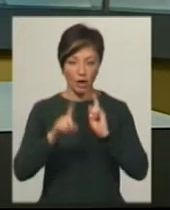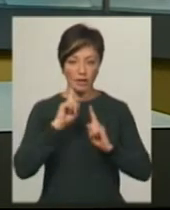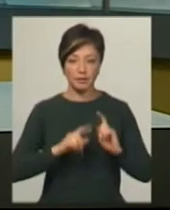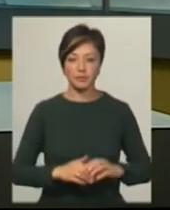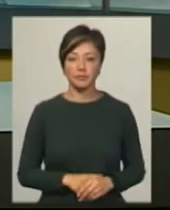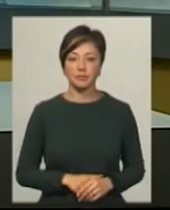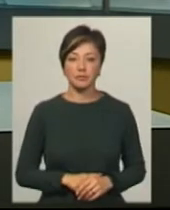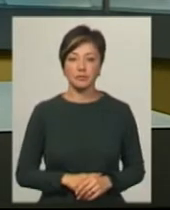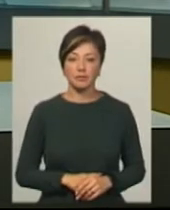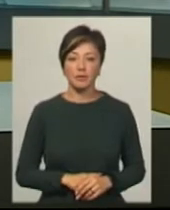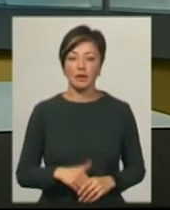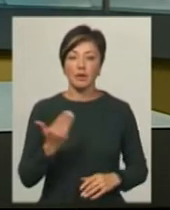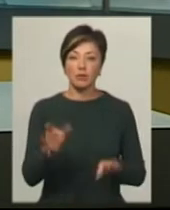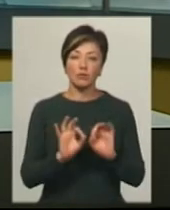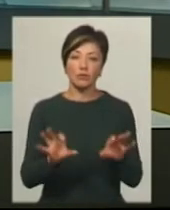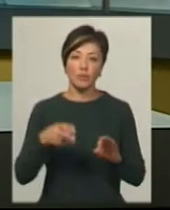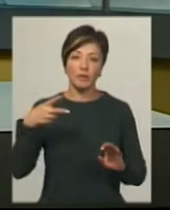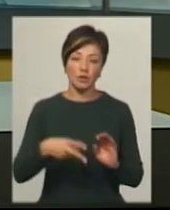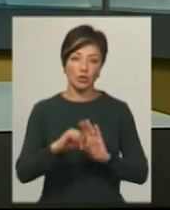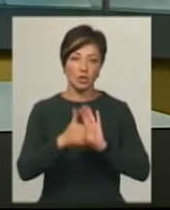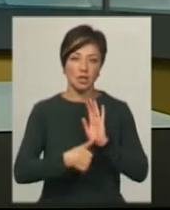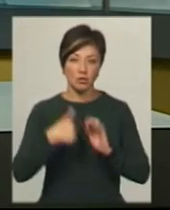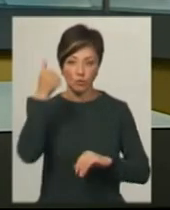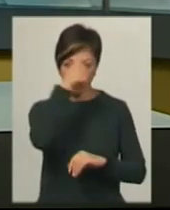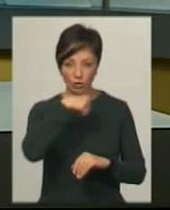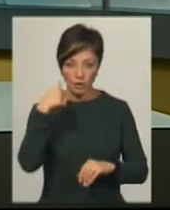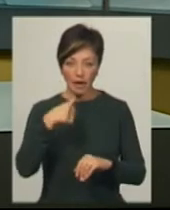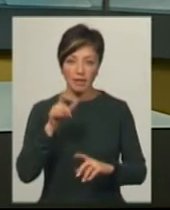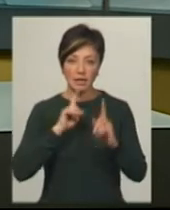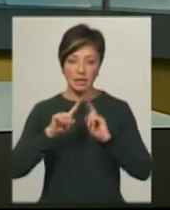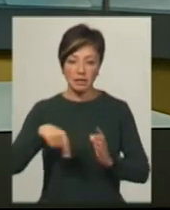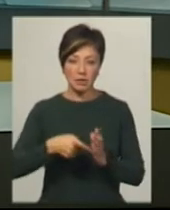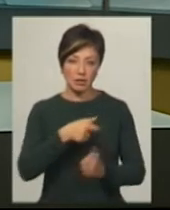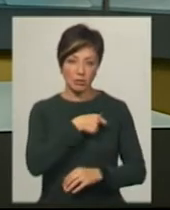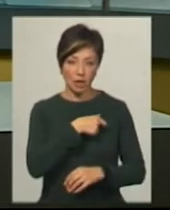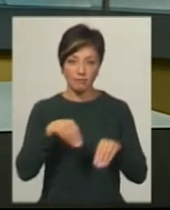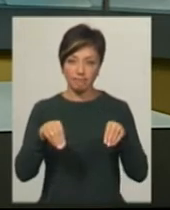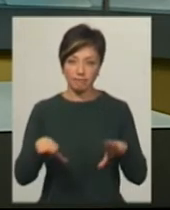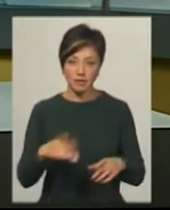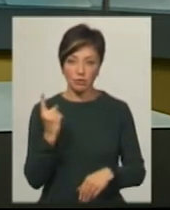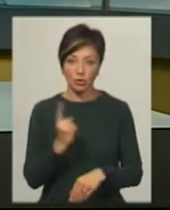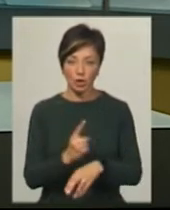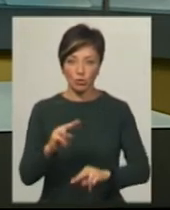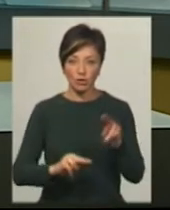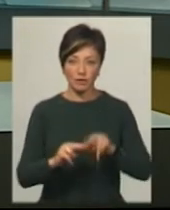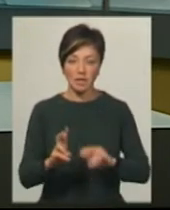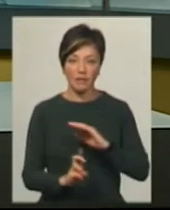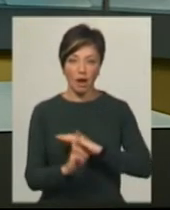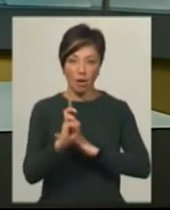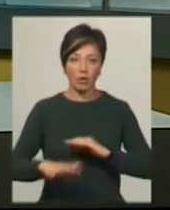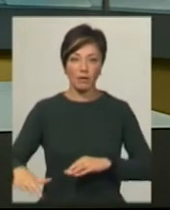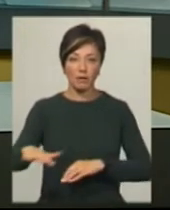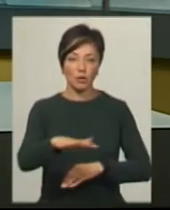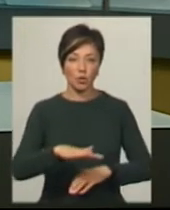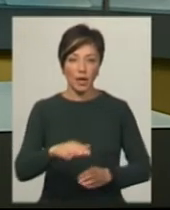Олександр Чернієвич. За його словами, в 2016 році на сесії міської ради вирішили заборонити будівництво храму на